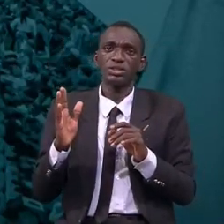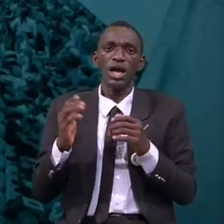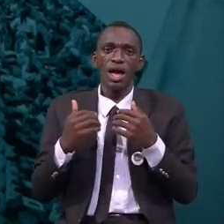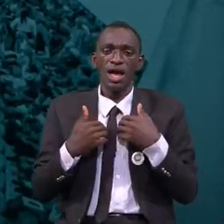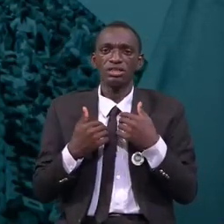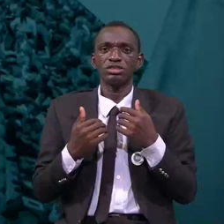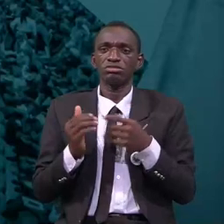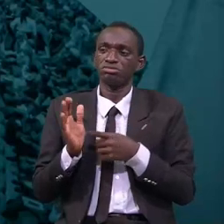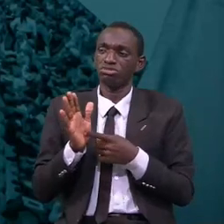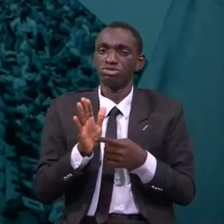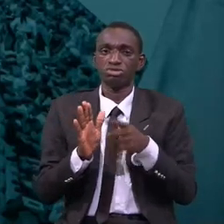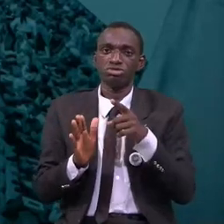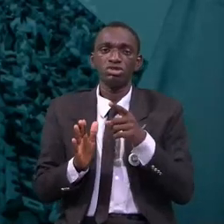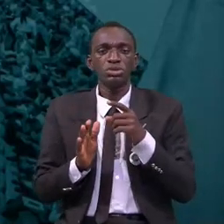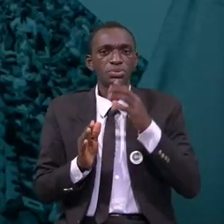a